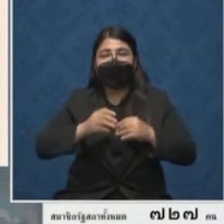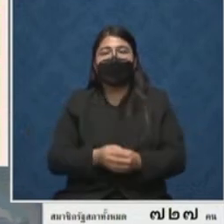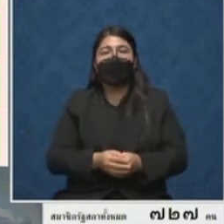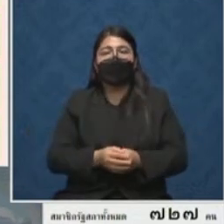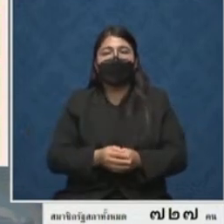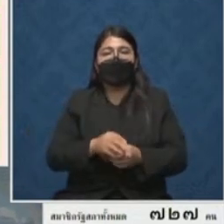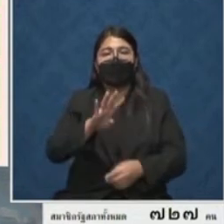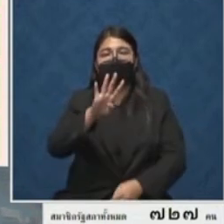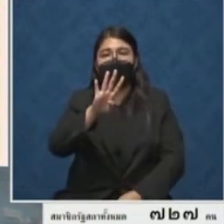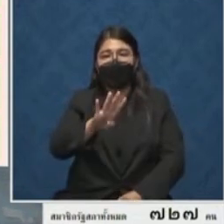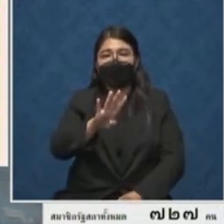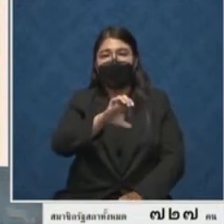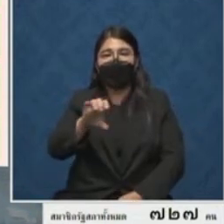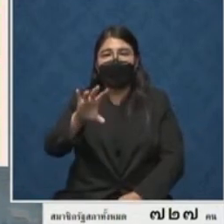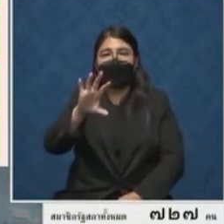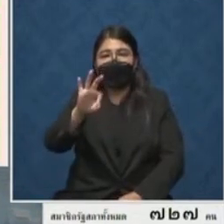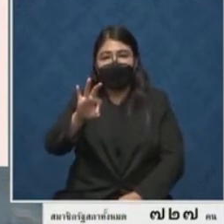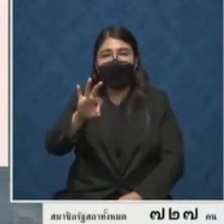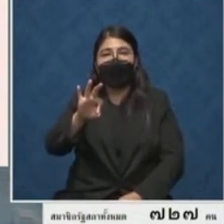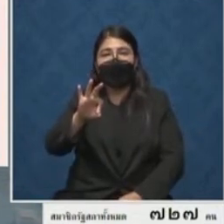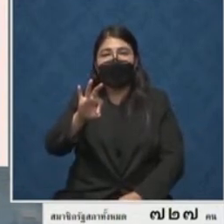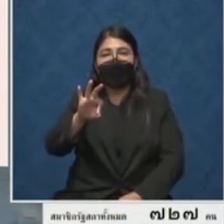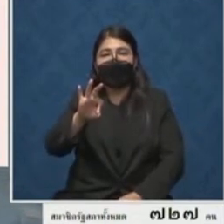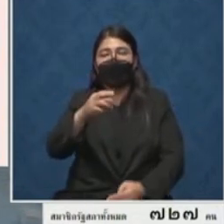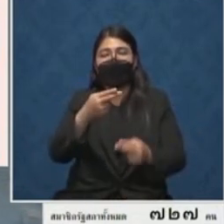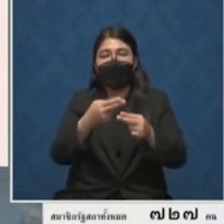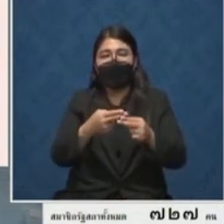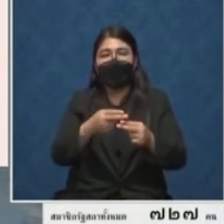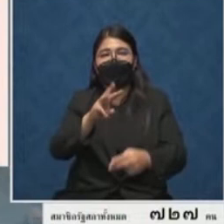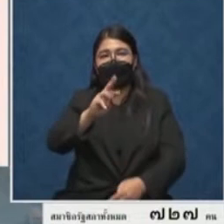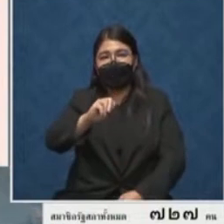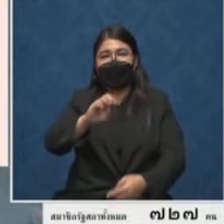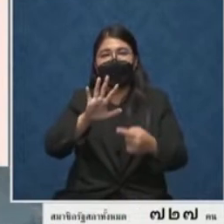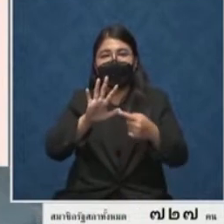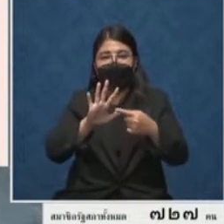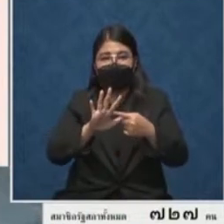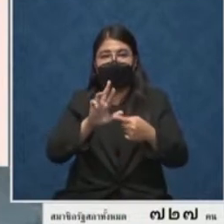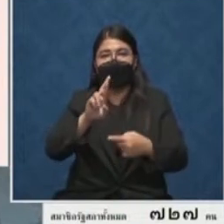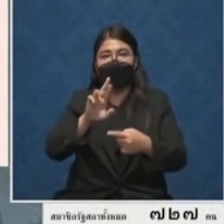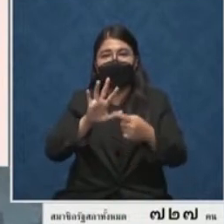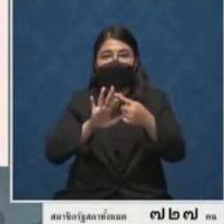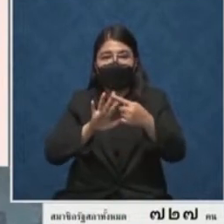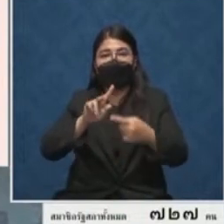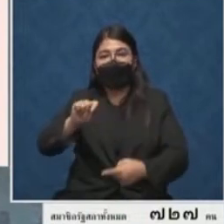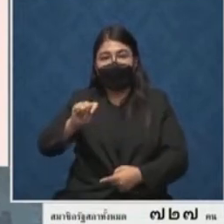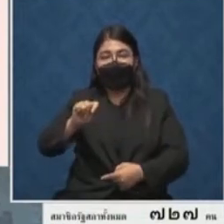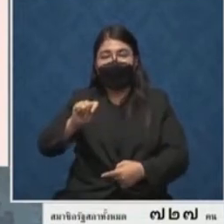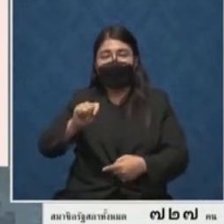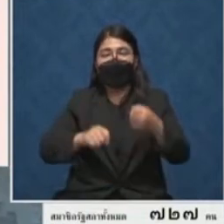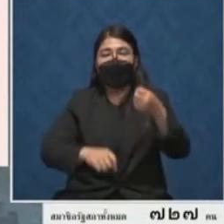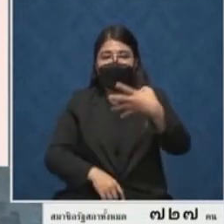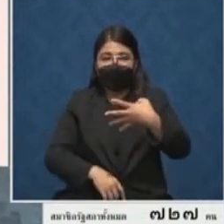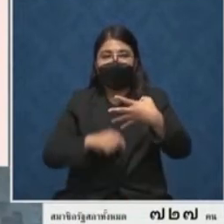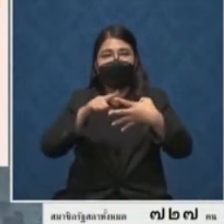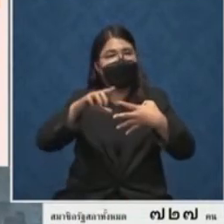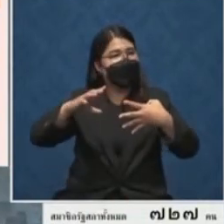409พลเอกมารุตปัจโชตสิงห์ 1ไม่รับหลักการ2